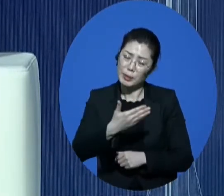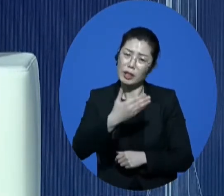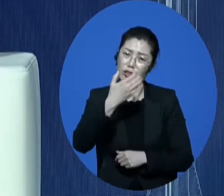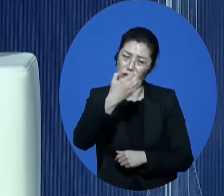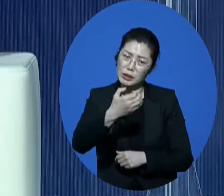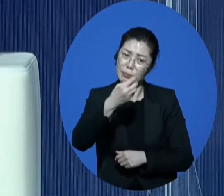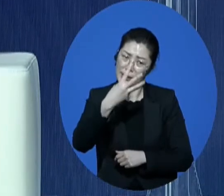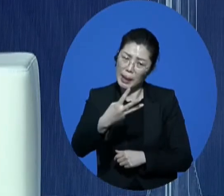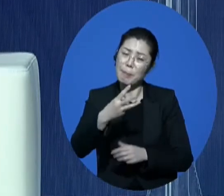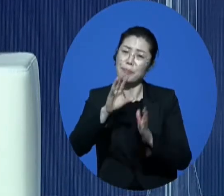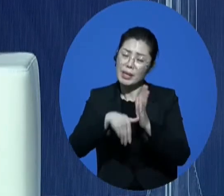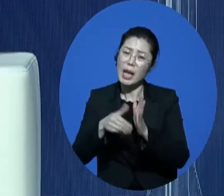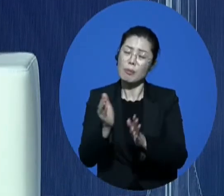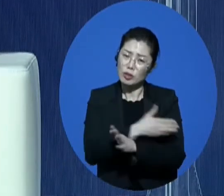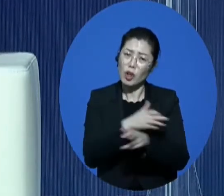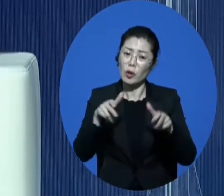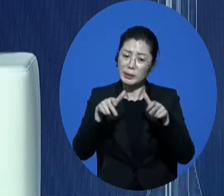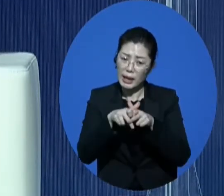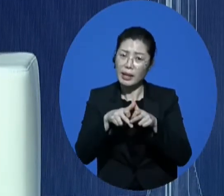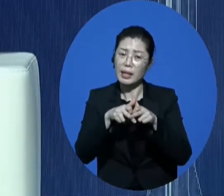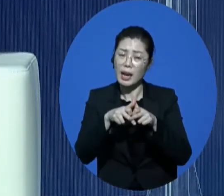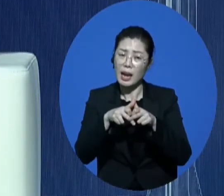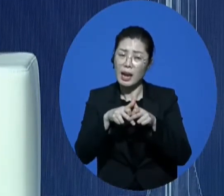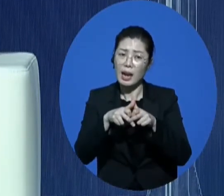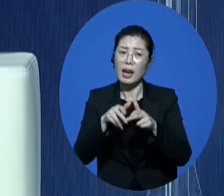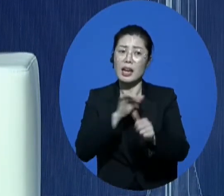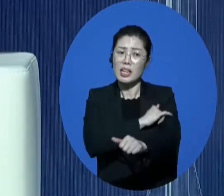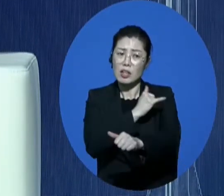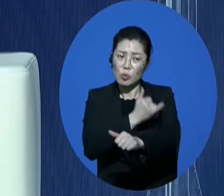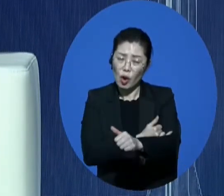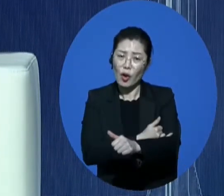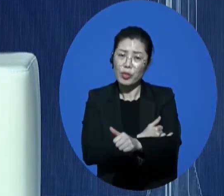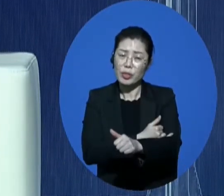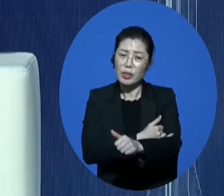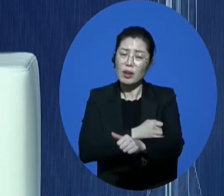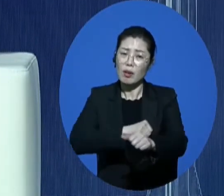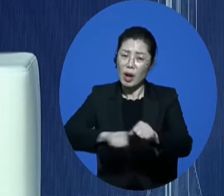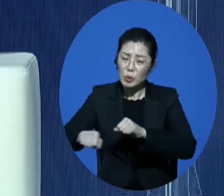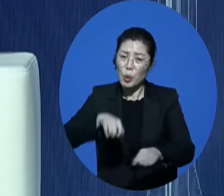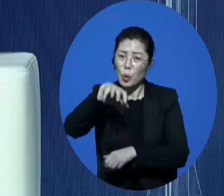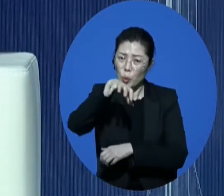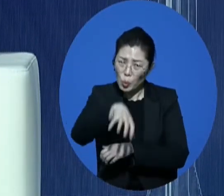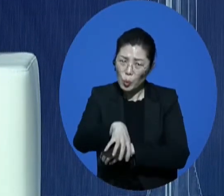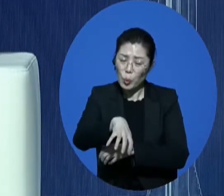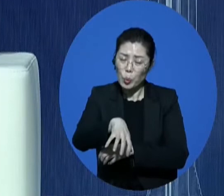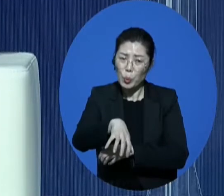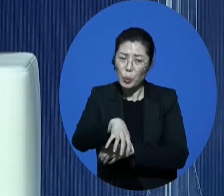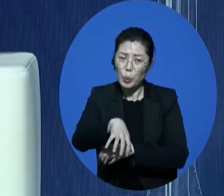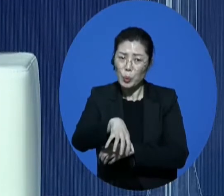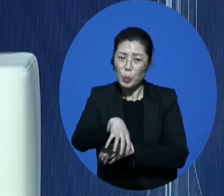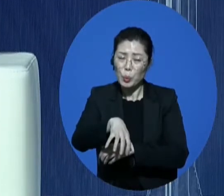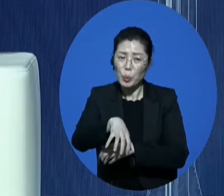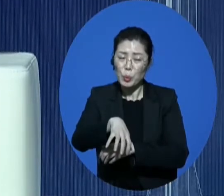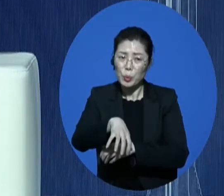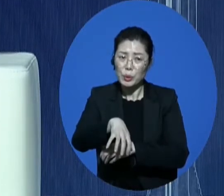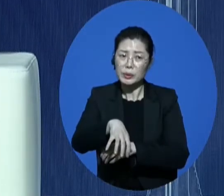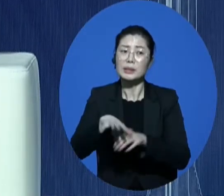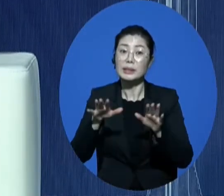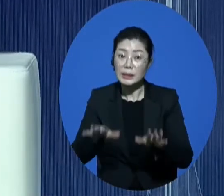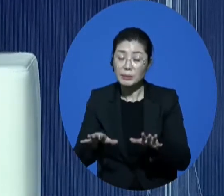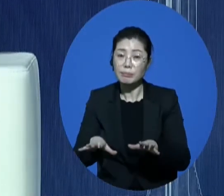1993년도부터 장애계 여러 가지 인권 운동 현장에서 활동을 해오시고 현재